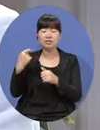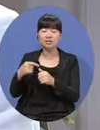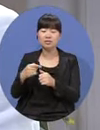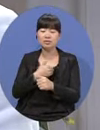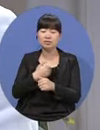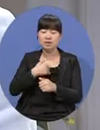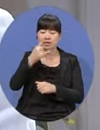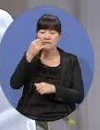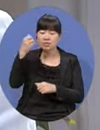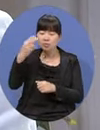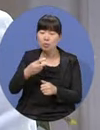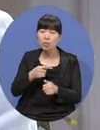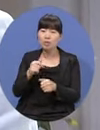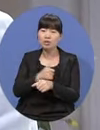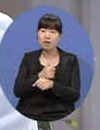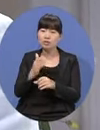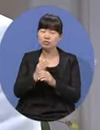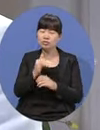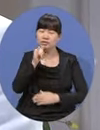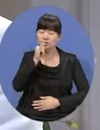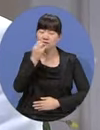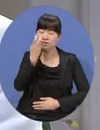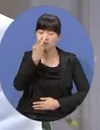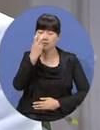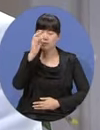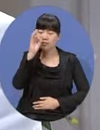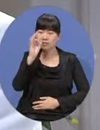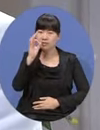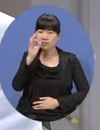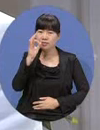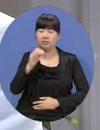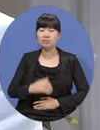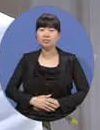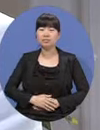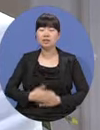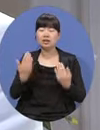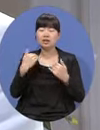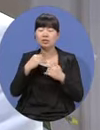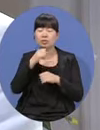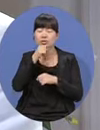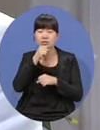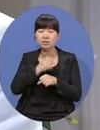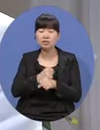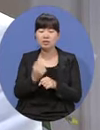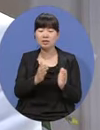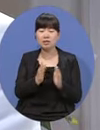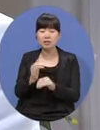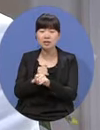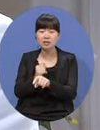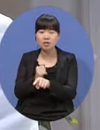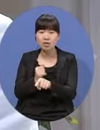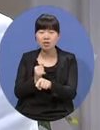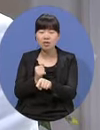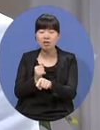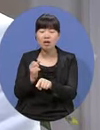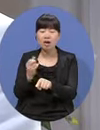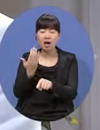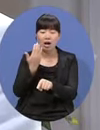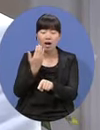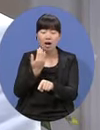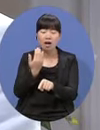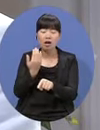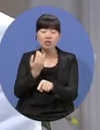충분한 거를 또 다니고 있지 않느냐 아 그 내신 대비 뭐 이런 식으로 해서 학교에서 뻔히 하는 거를 다시 반복하면 학교